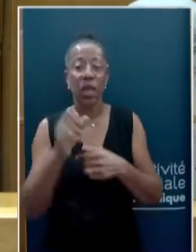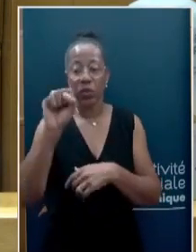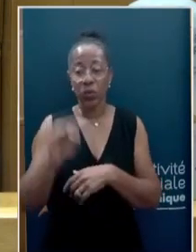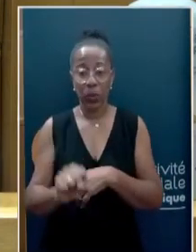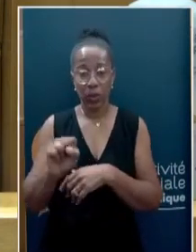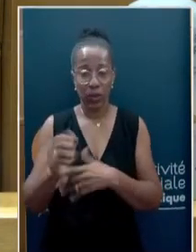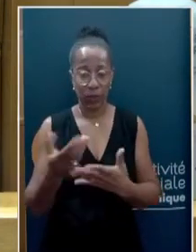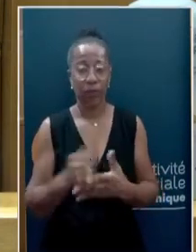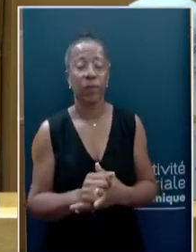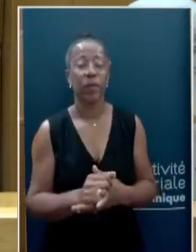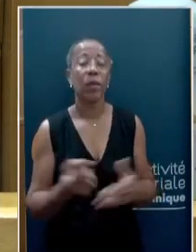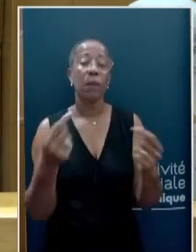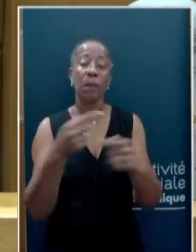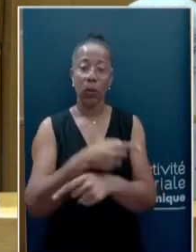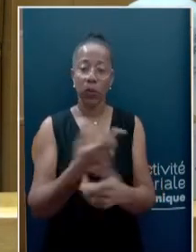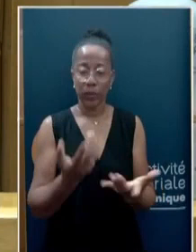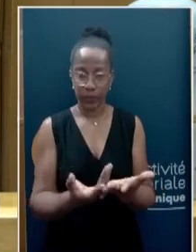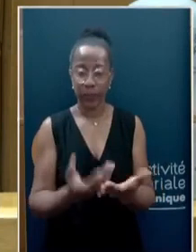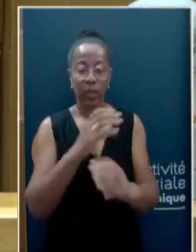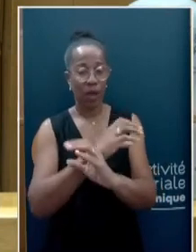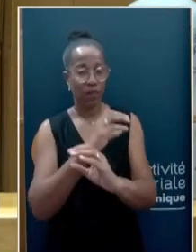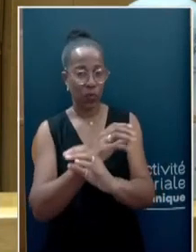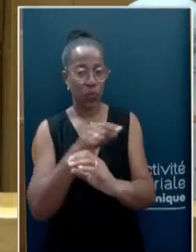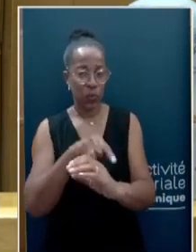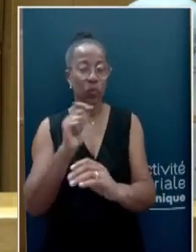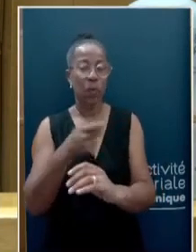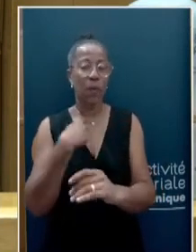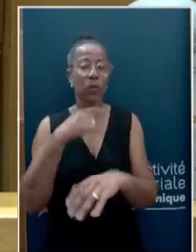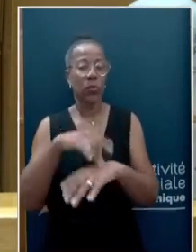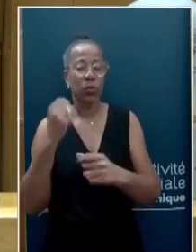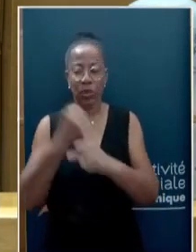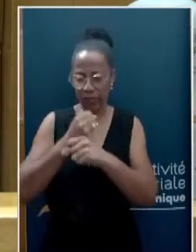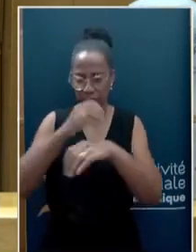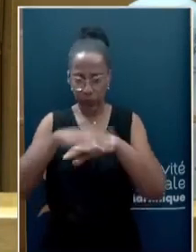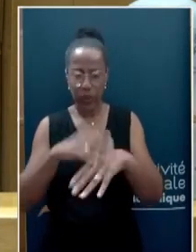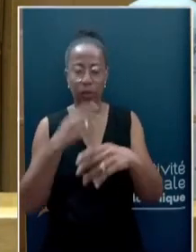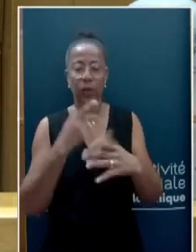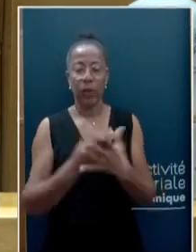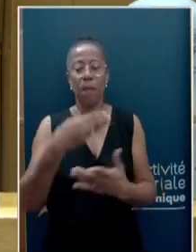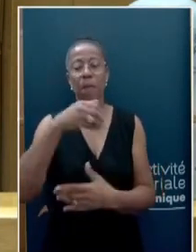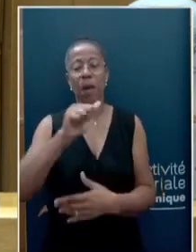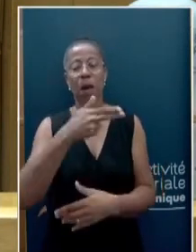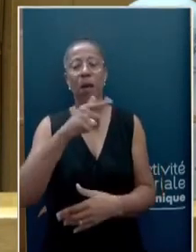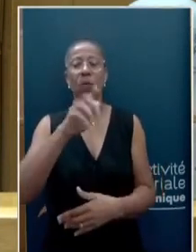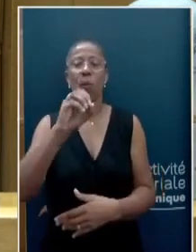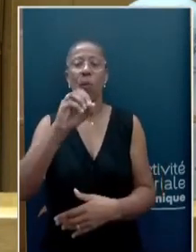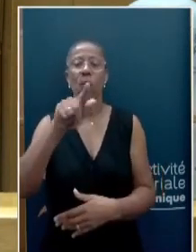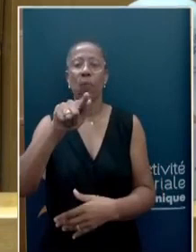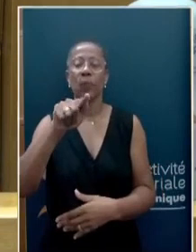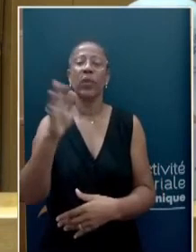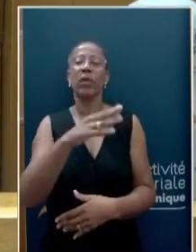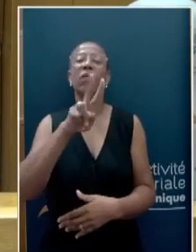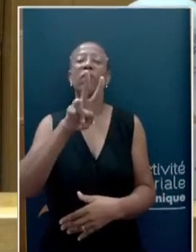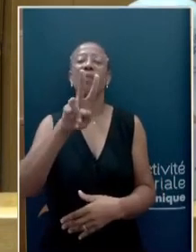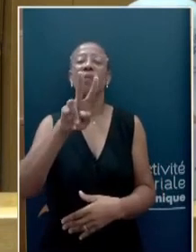contre, un carrefour que nous avions étudié, Mangovulsin, qui est déjà financé par les fonds européens,